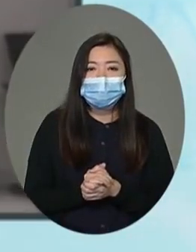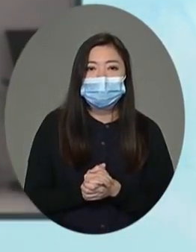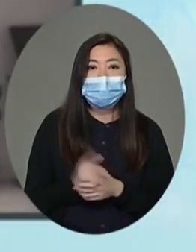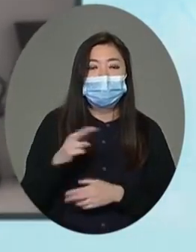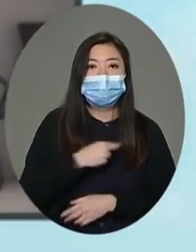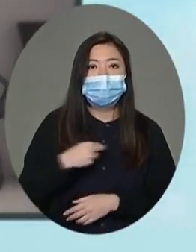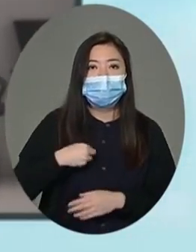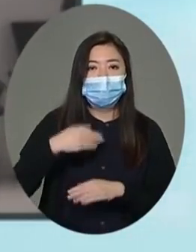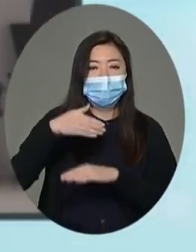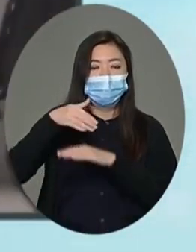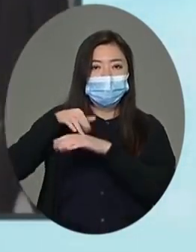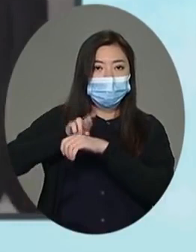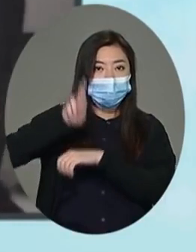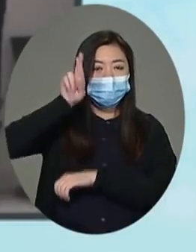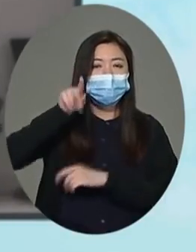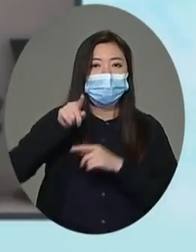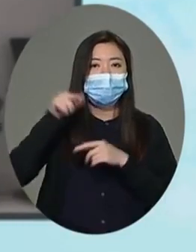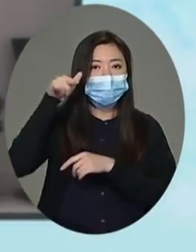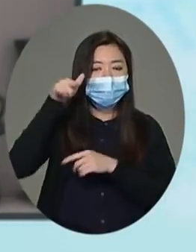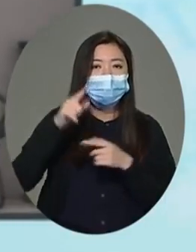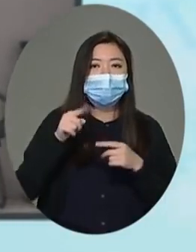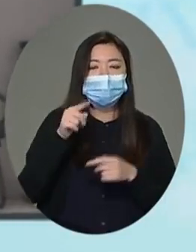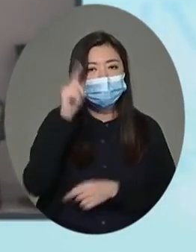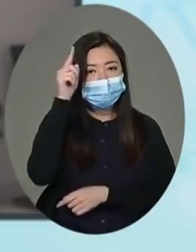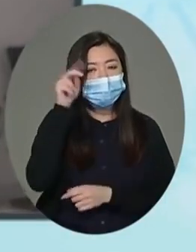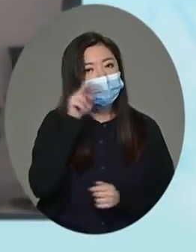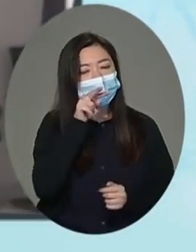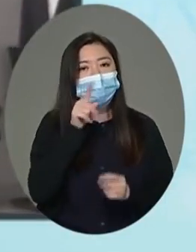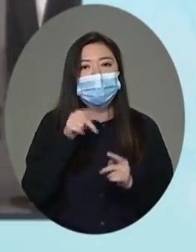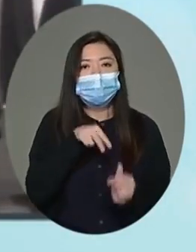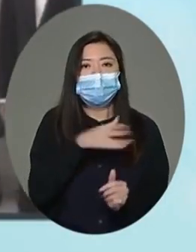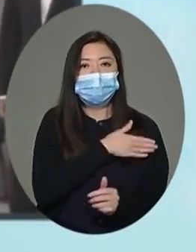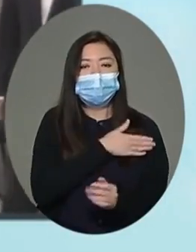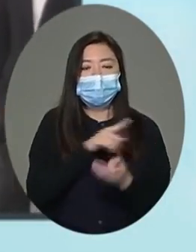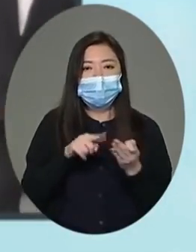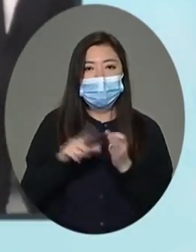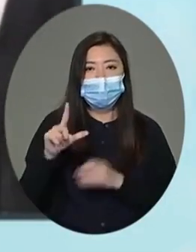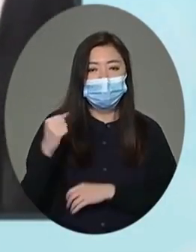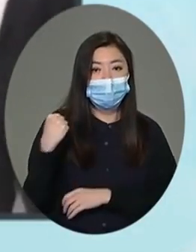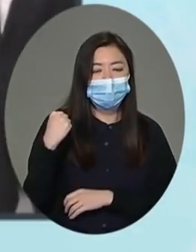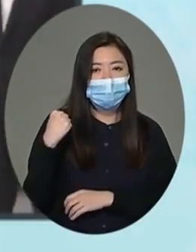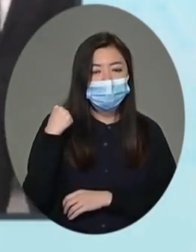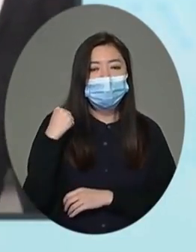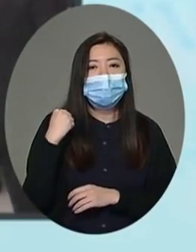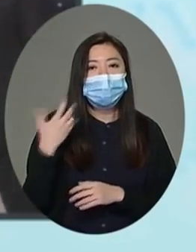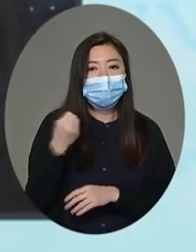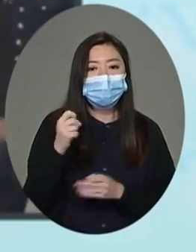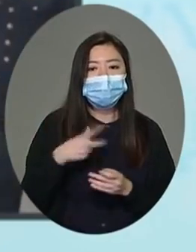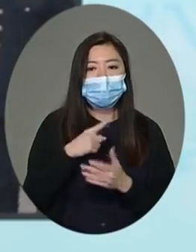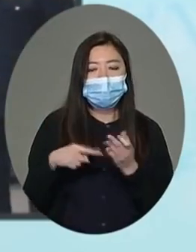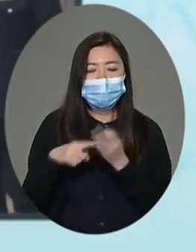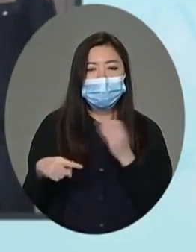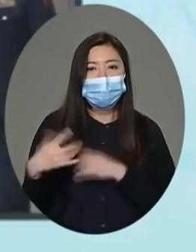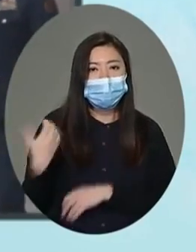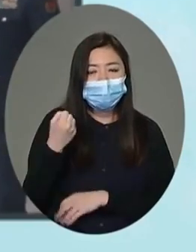在北京航天飞行控制中心观看升空过程的国务院总理李克强、中共中央政治局常委王沪宁